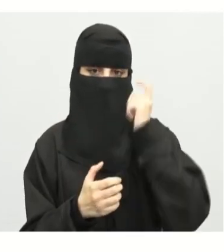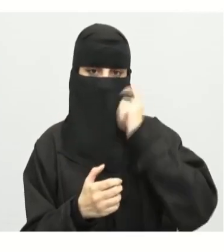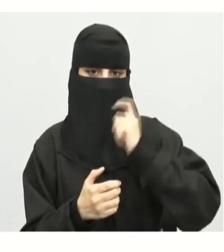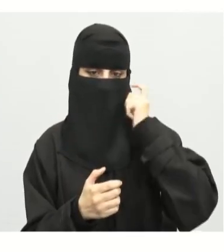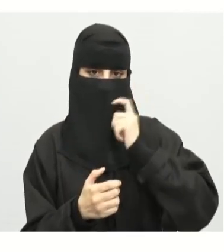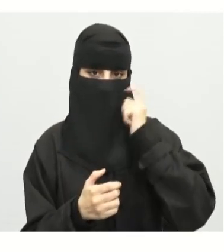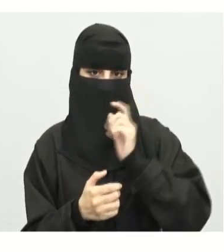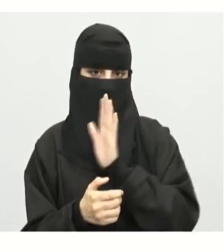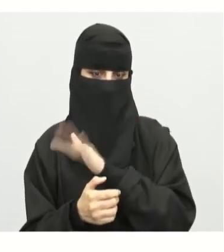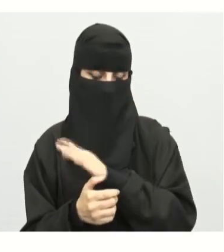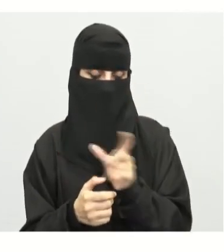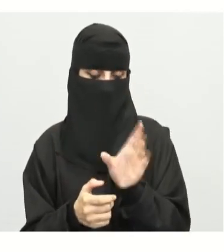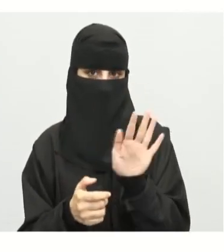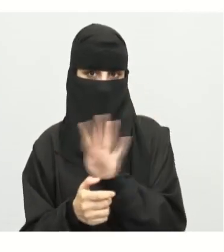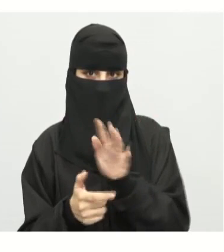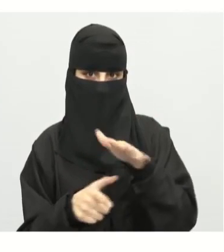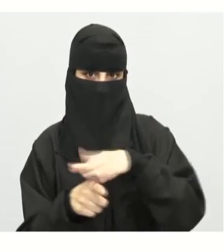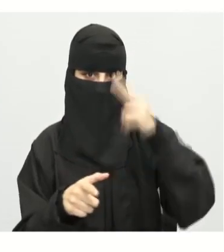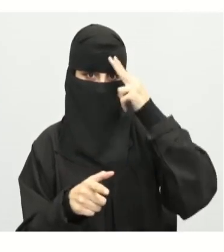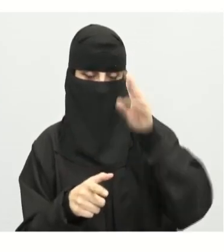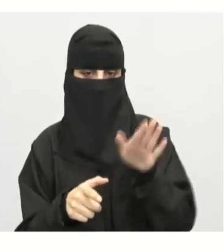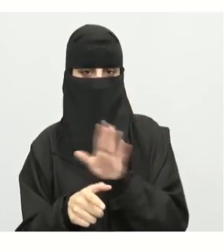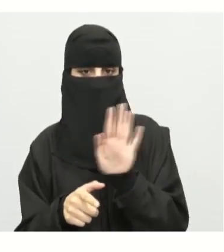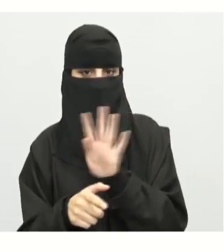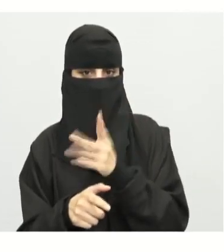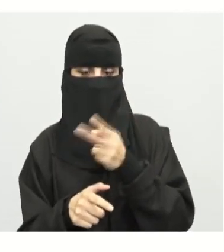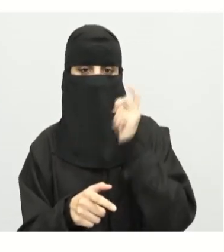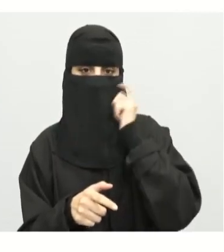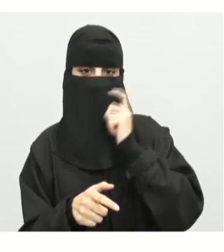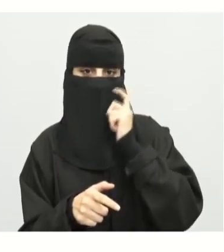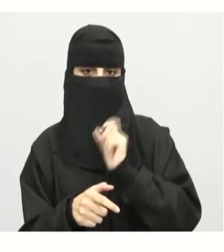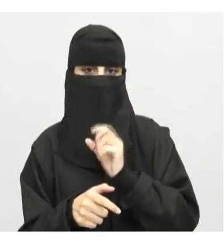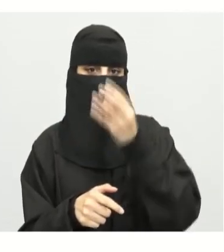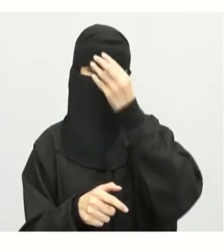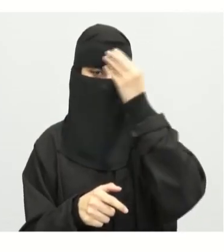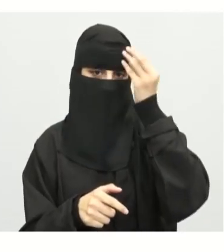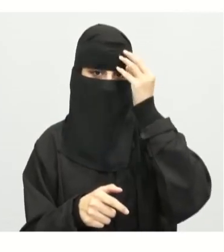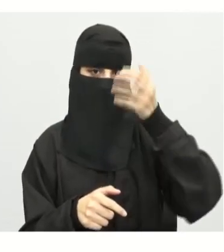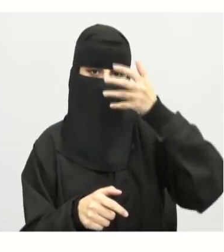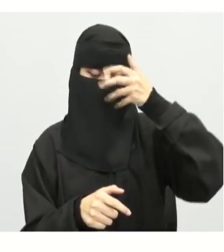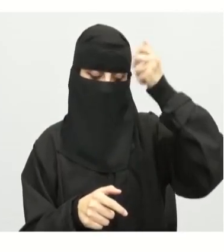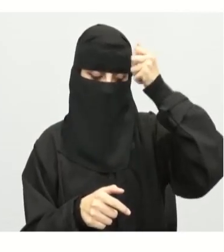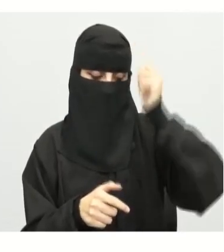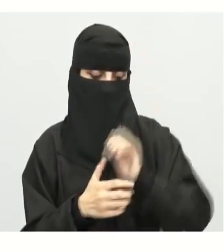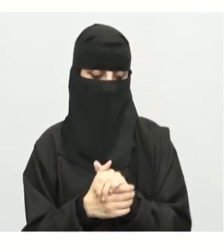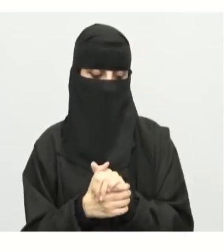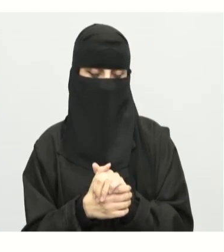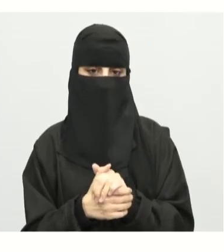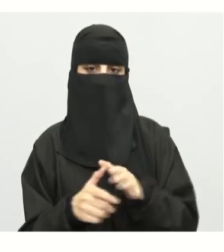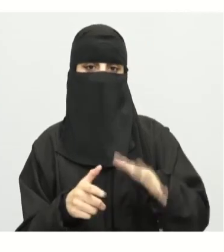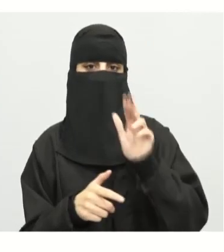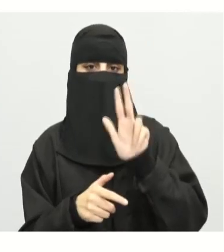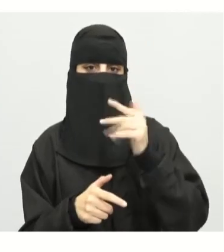الامارات العربيه المتحده هو مملكه البحرين ودوله قطر والخليج العربي